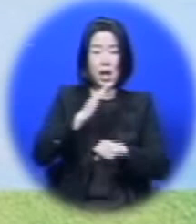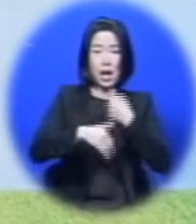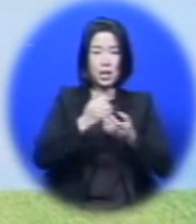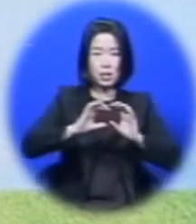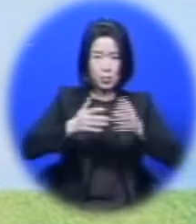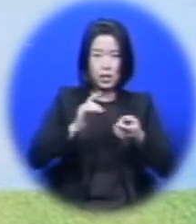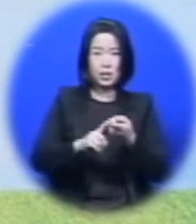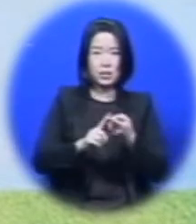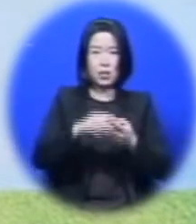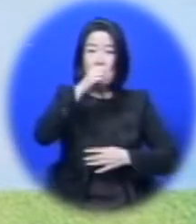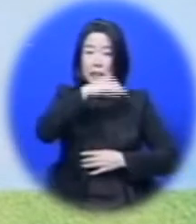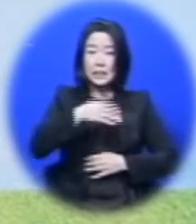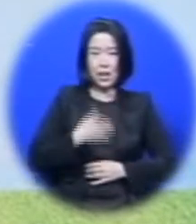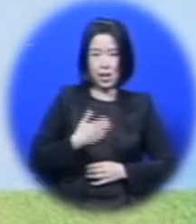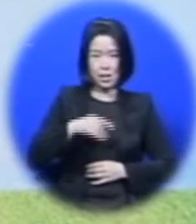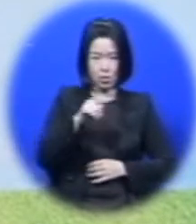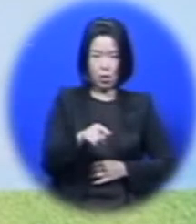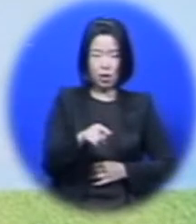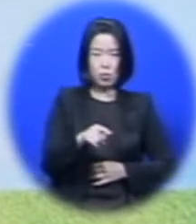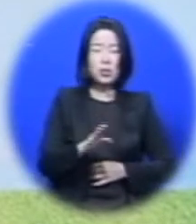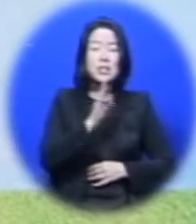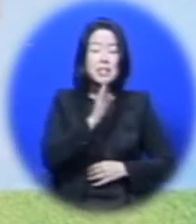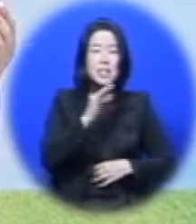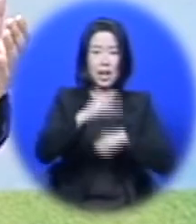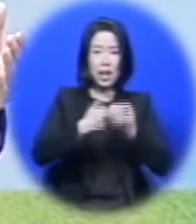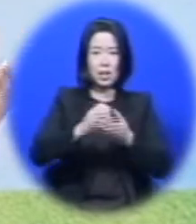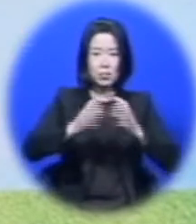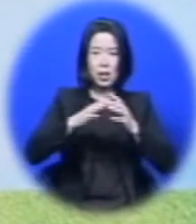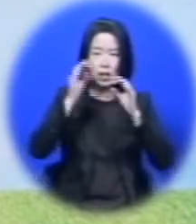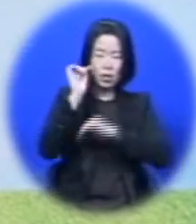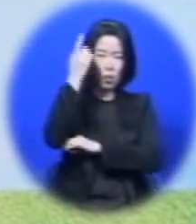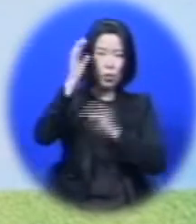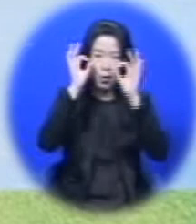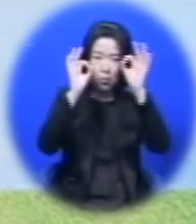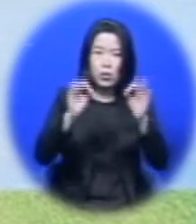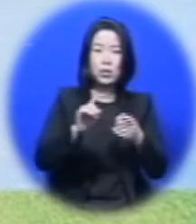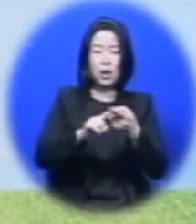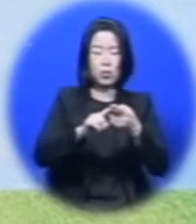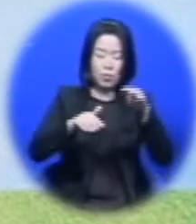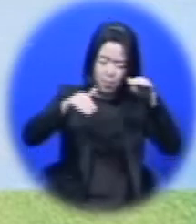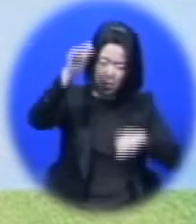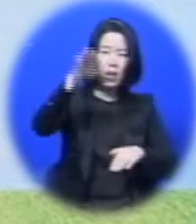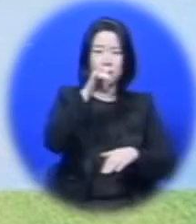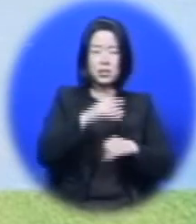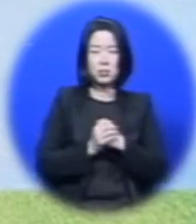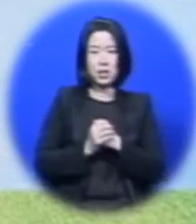나라에 대해서 그저 아는 거하고 실제로 하나님의 나라의 영광을 보는 거하고는 하늘과 땅 차이입니다.